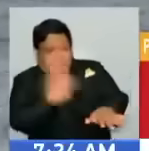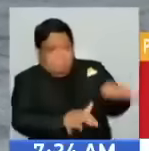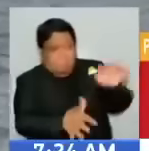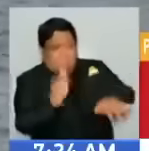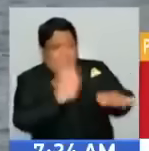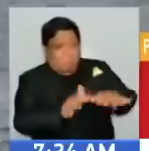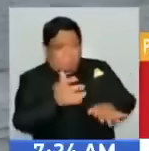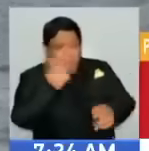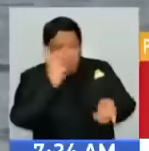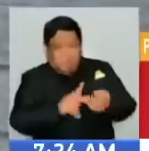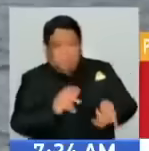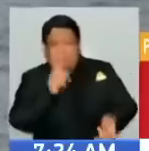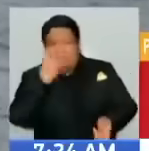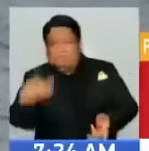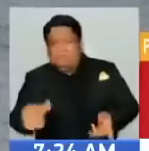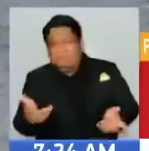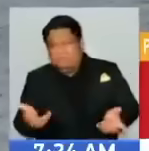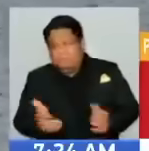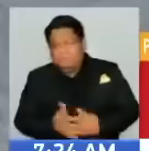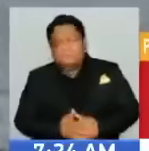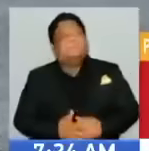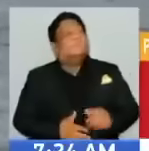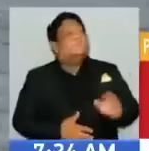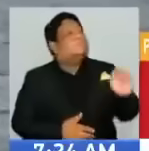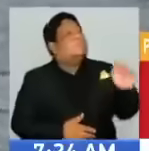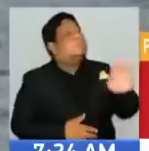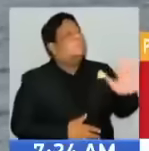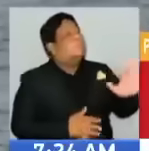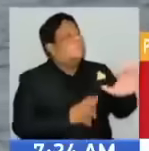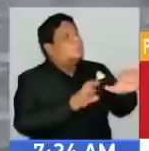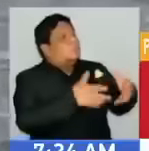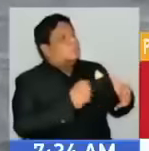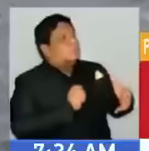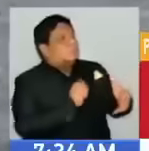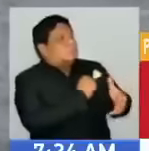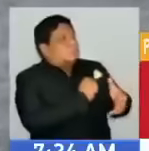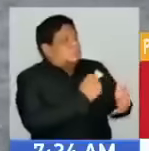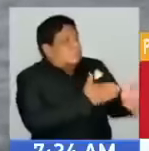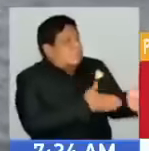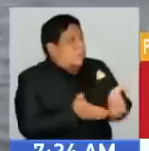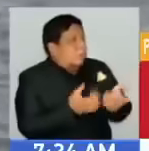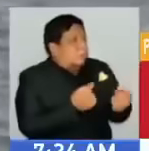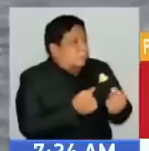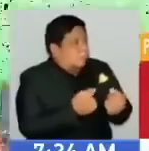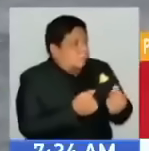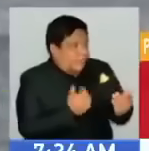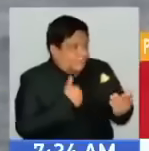hakbang ng inyong komite para ito hindi matuloy yung reclamation projects? May mga scheduled public hearings ba?